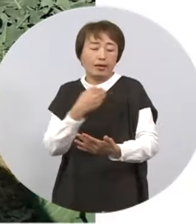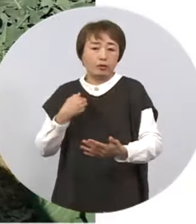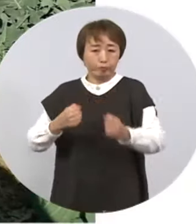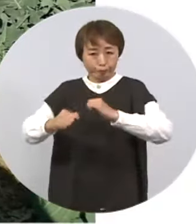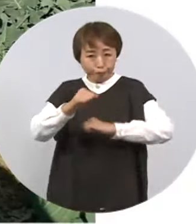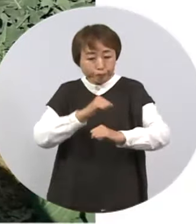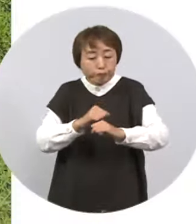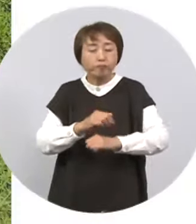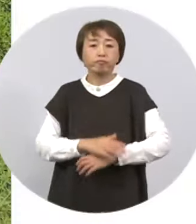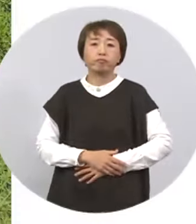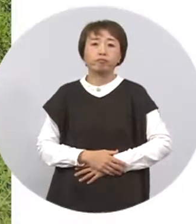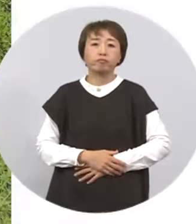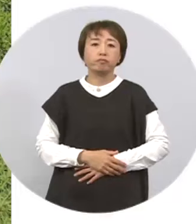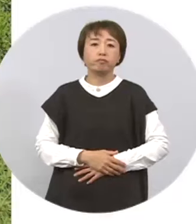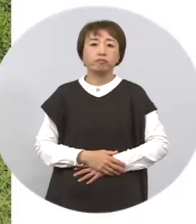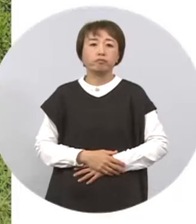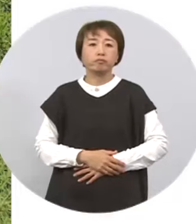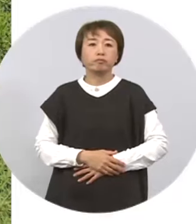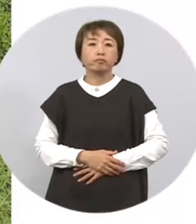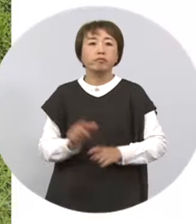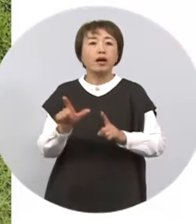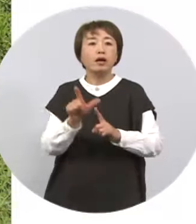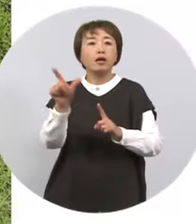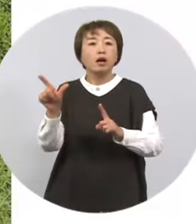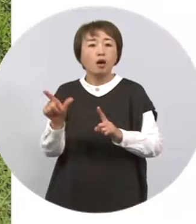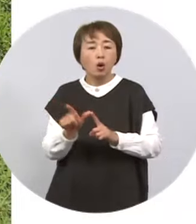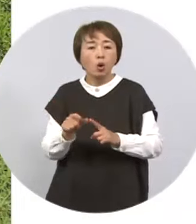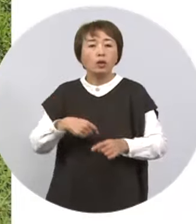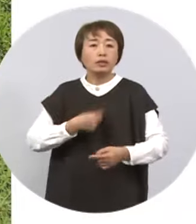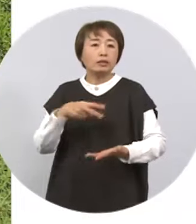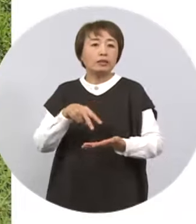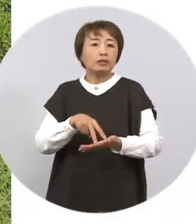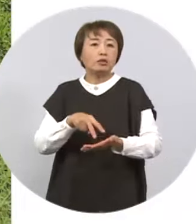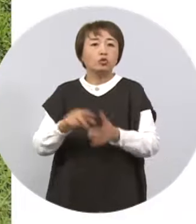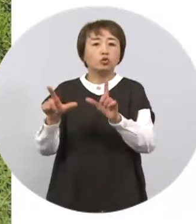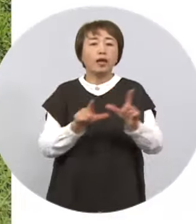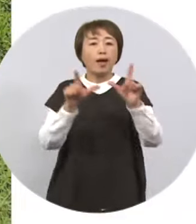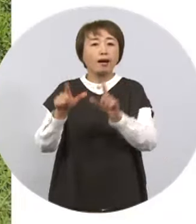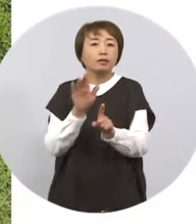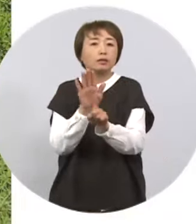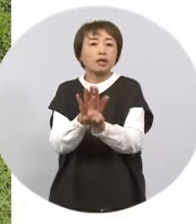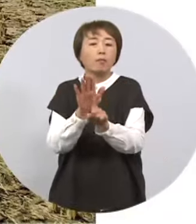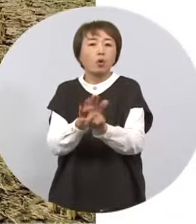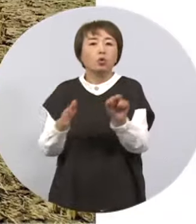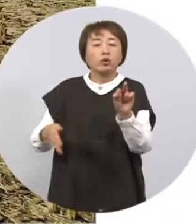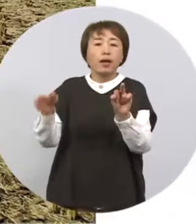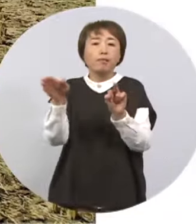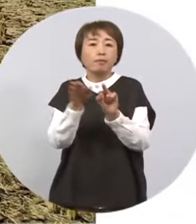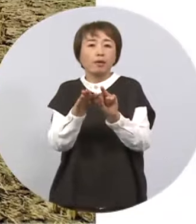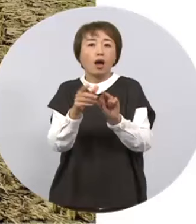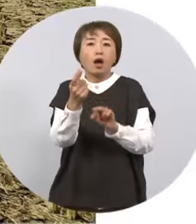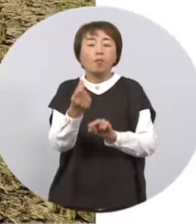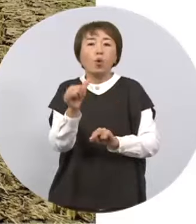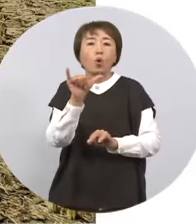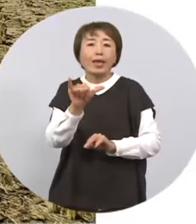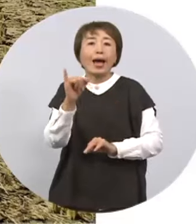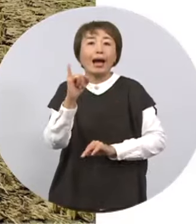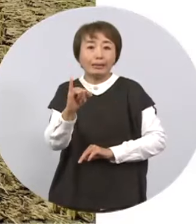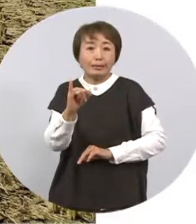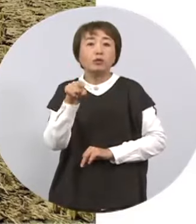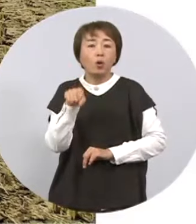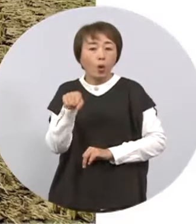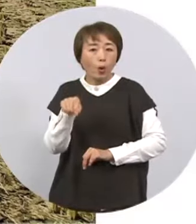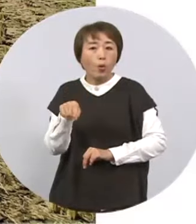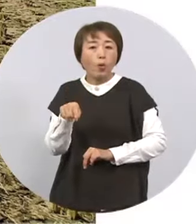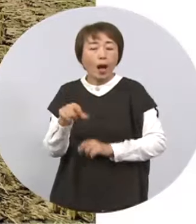。 NPO 法人自立生活サポートセンターもやいは、生活困窮者などのサポートを